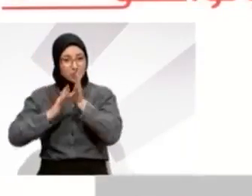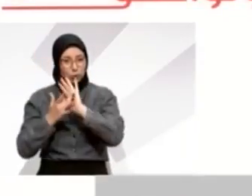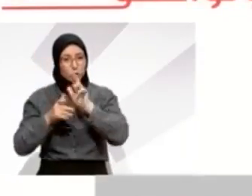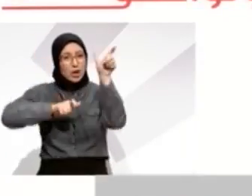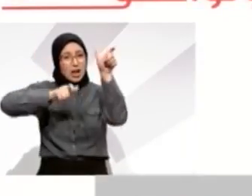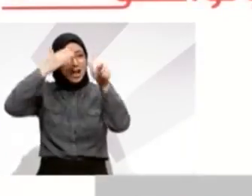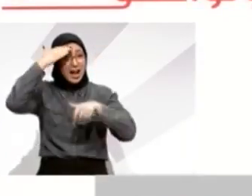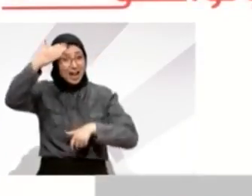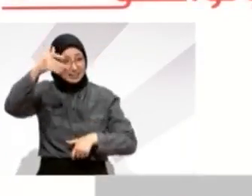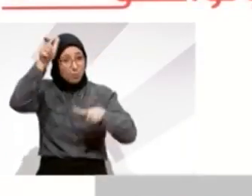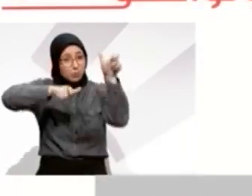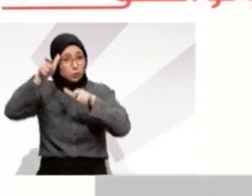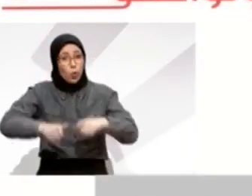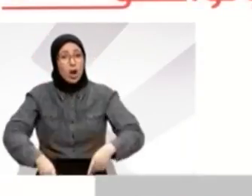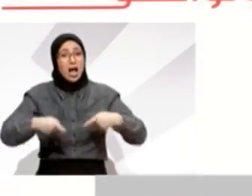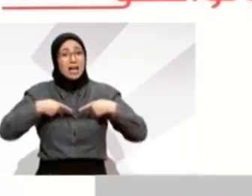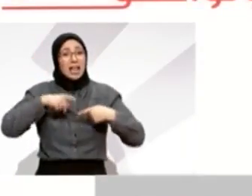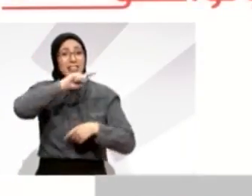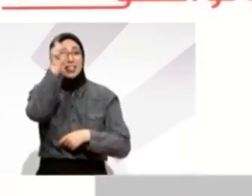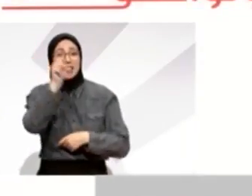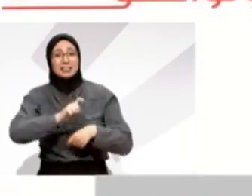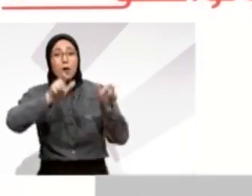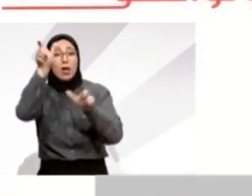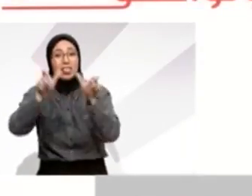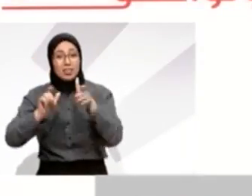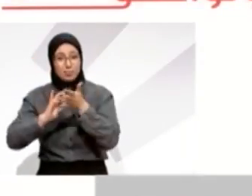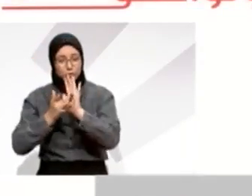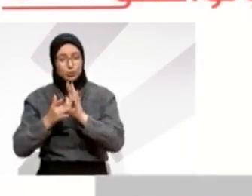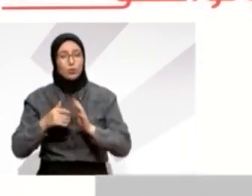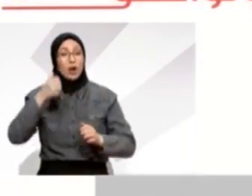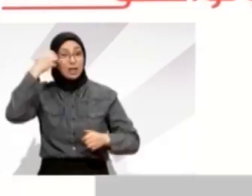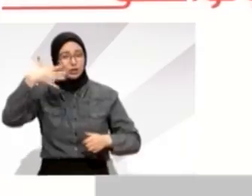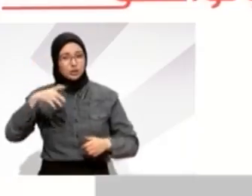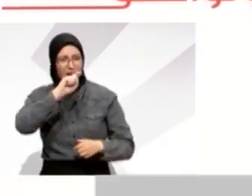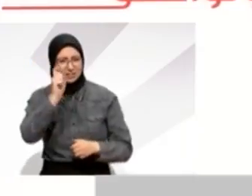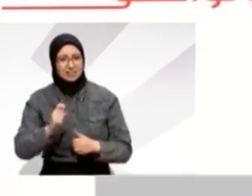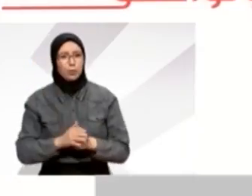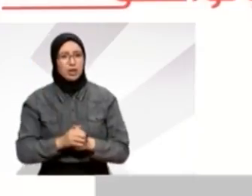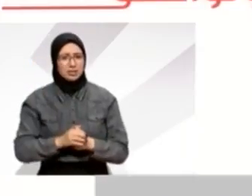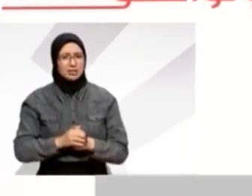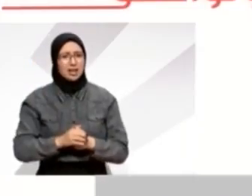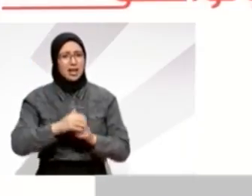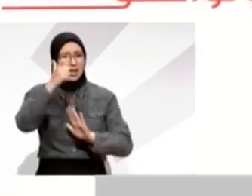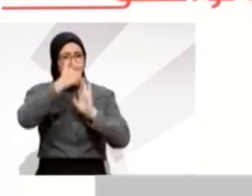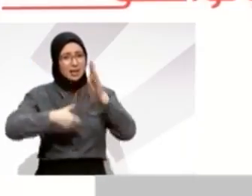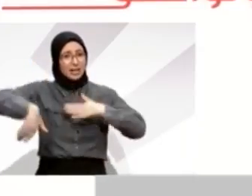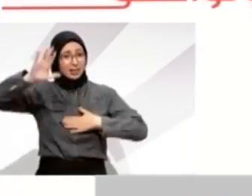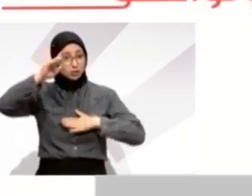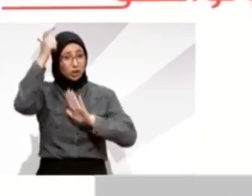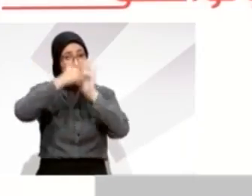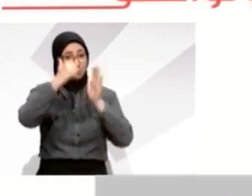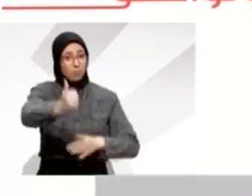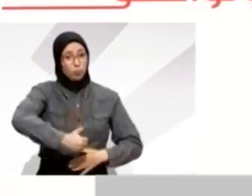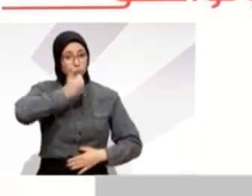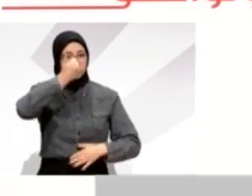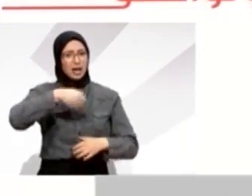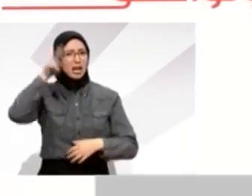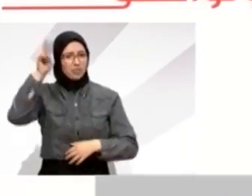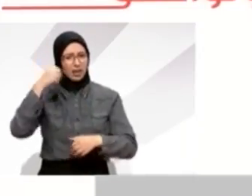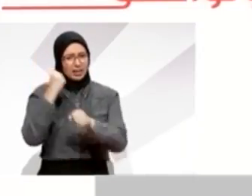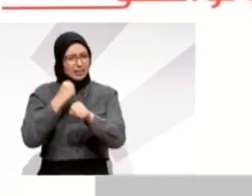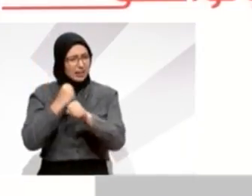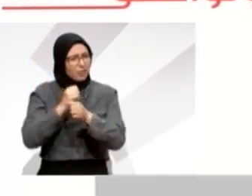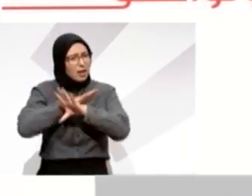اهلنا وناسنا في تخوين الغاليه العزيزه انا ترشحت بخدمه بلادي بكل اريحيه